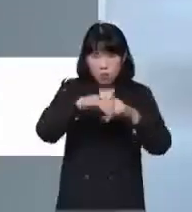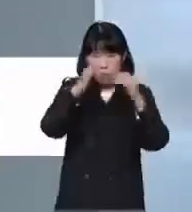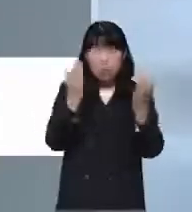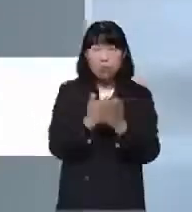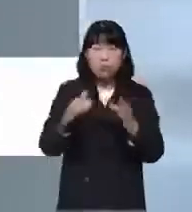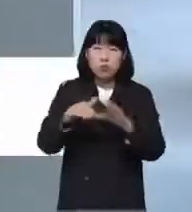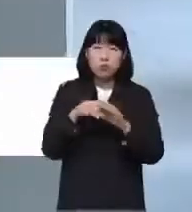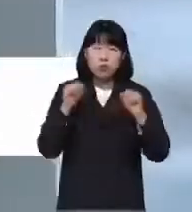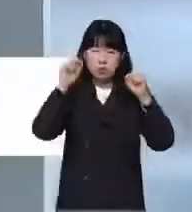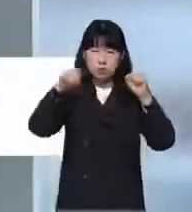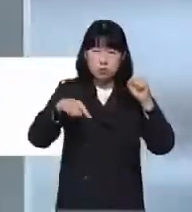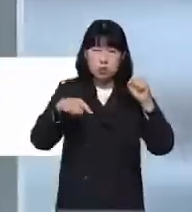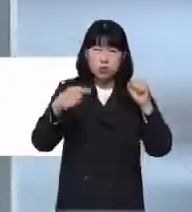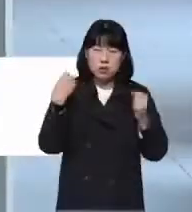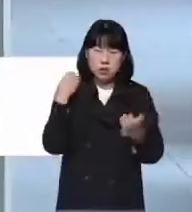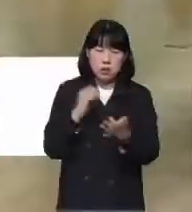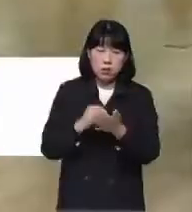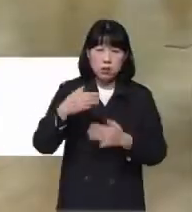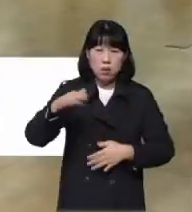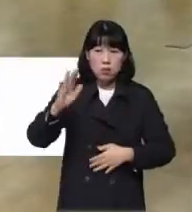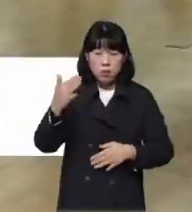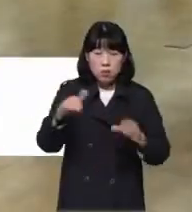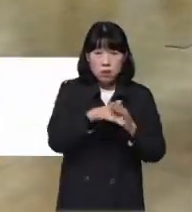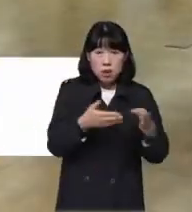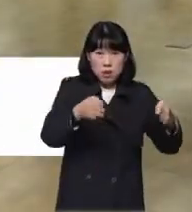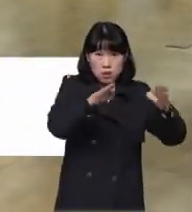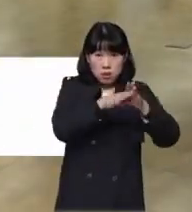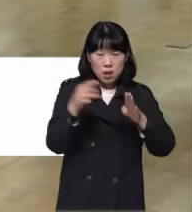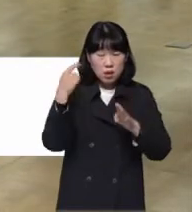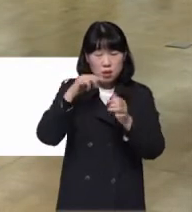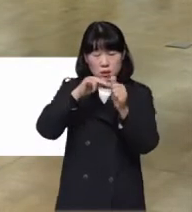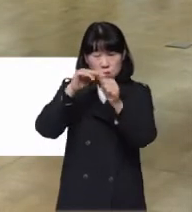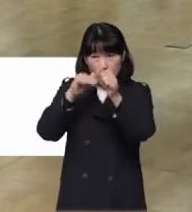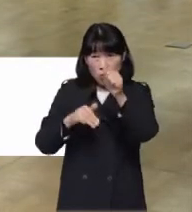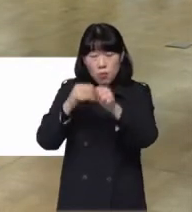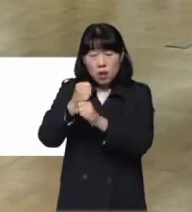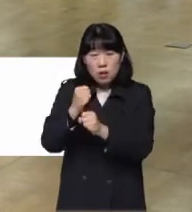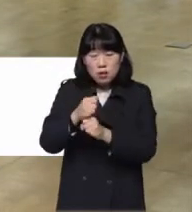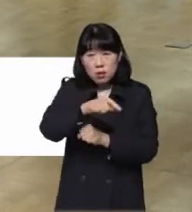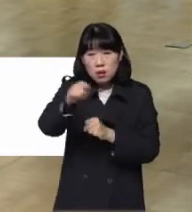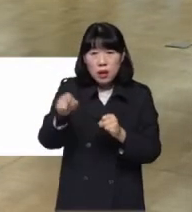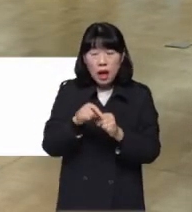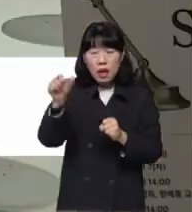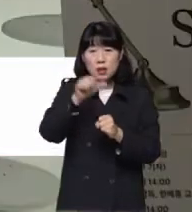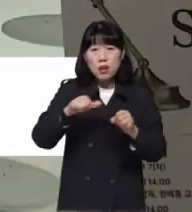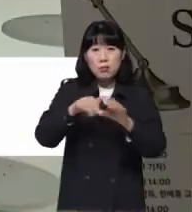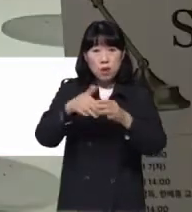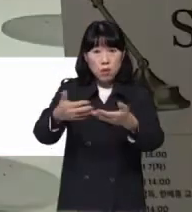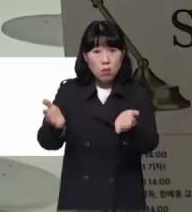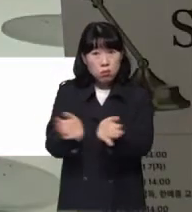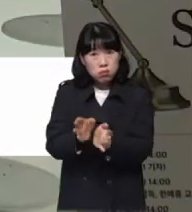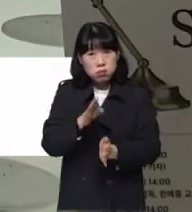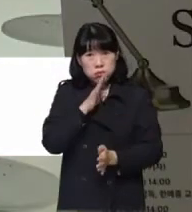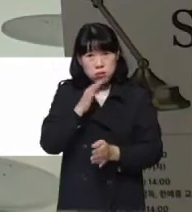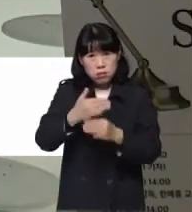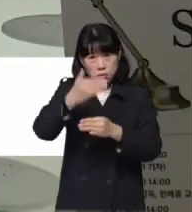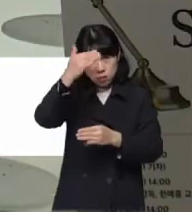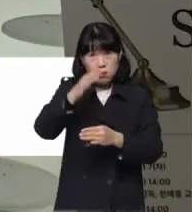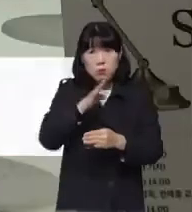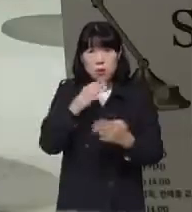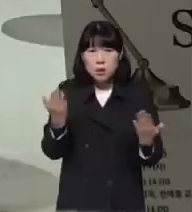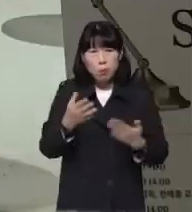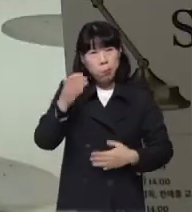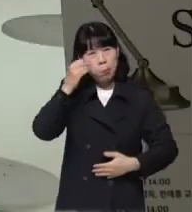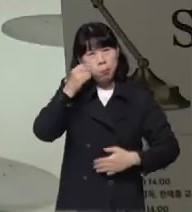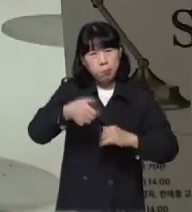합니다 문화전당 과 콘텐츠 창작 업무를 담당하는 아시아 문화 오니 사실상 개점휴업 상태가